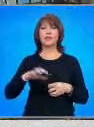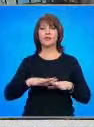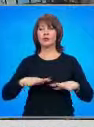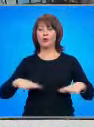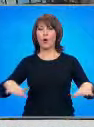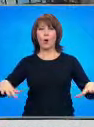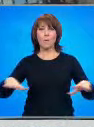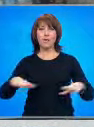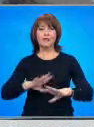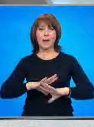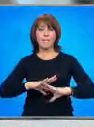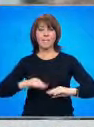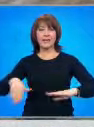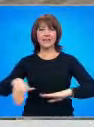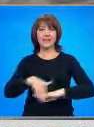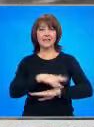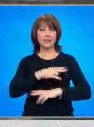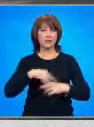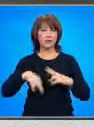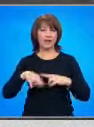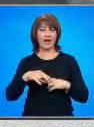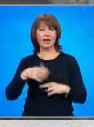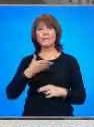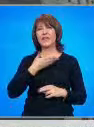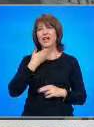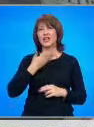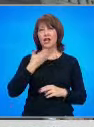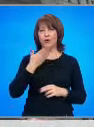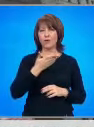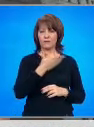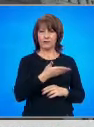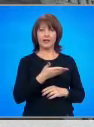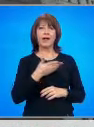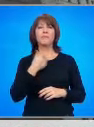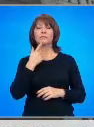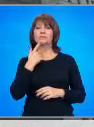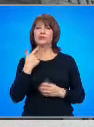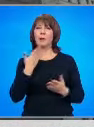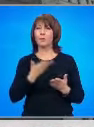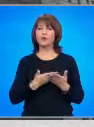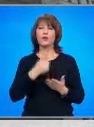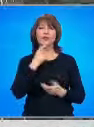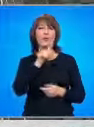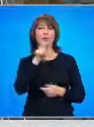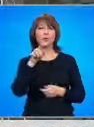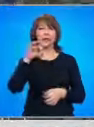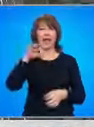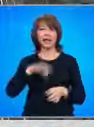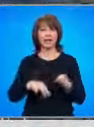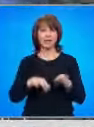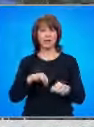без гранични проверки. Чешкото председателство на Съвета на Европейския съюз съобщи, че ще подложи въпроса